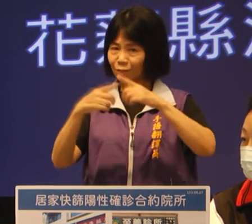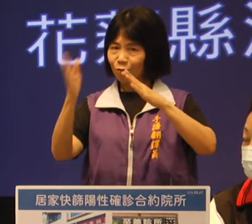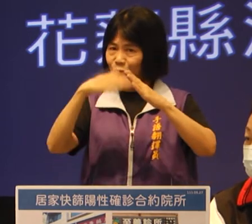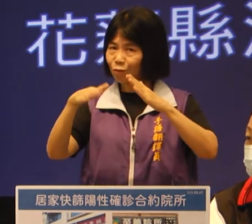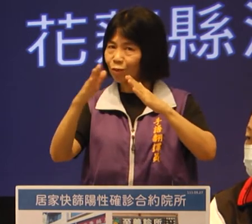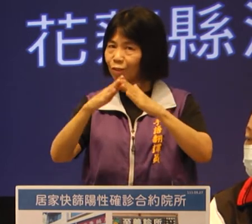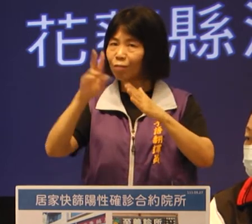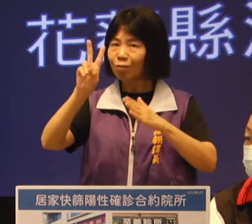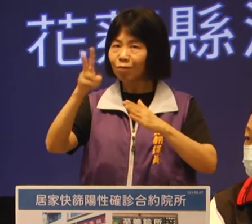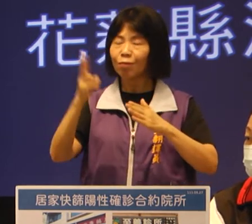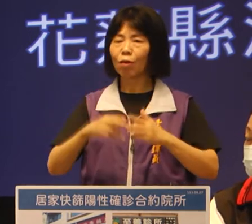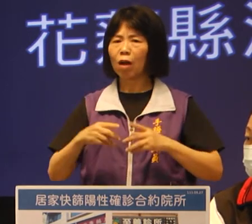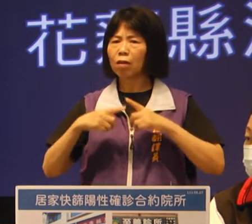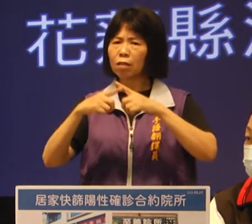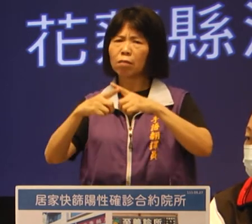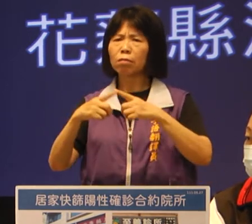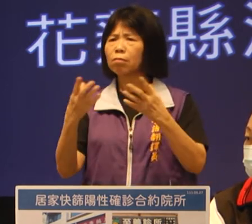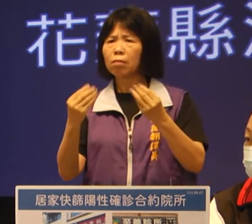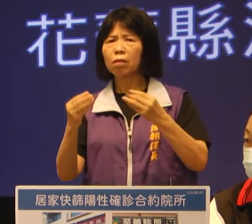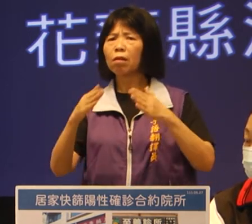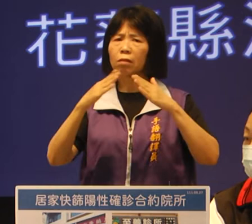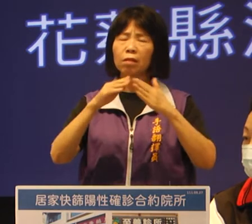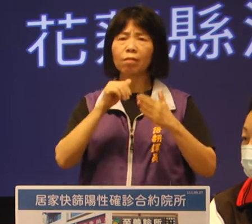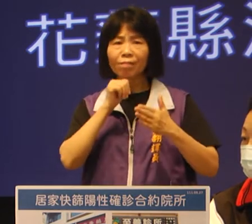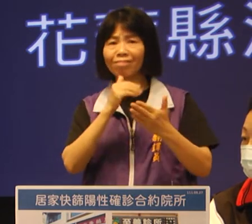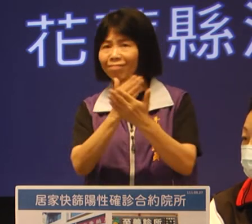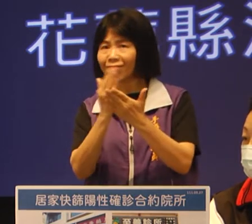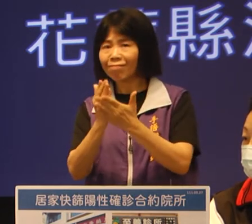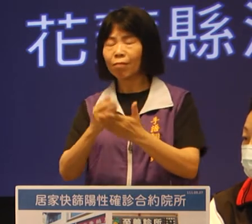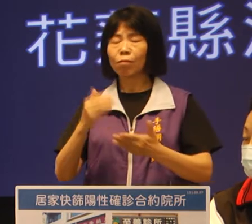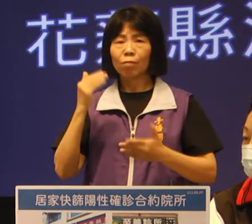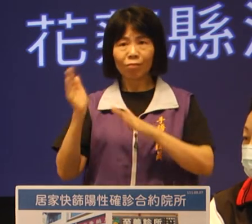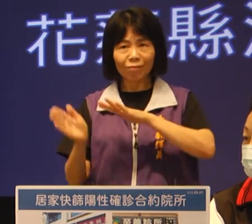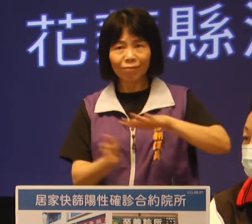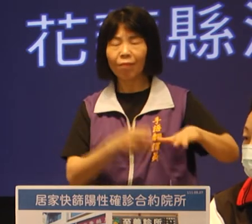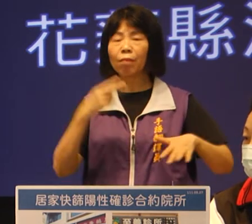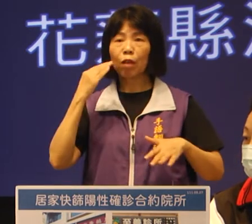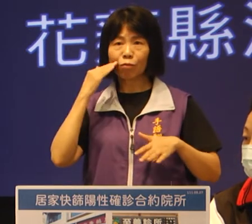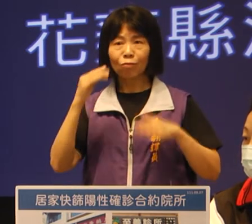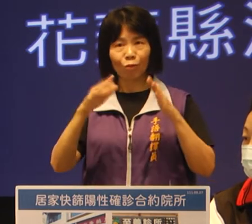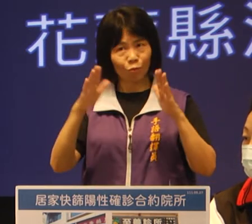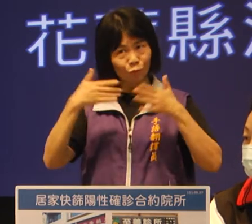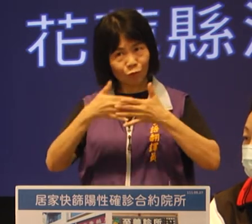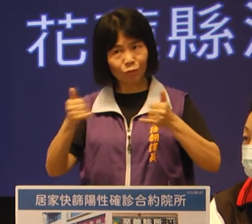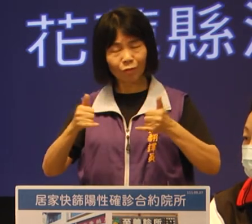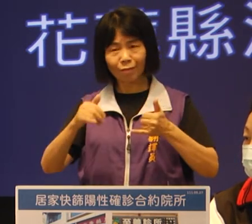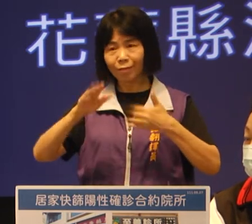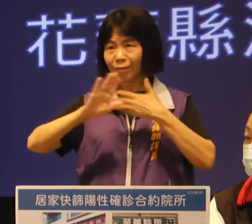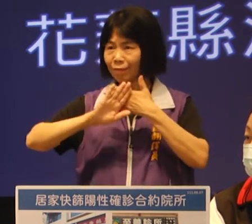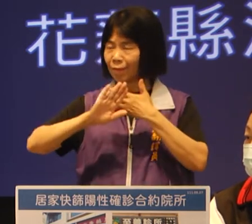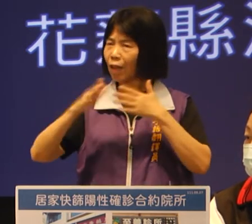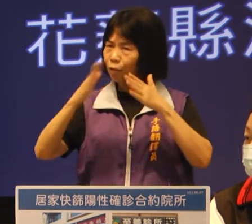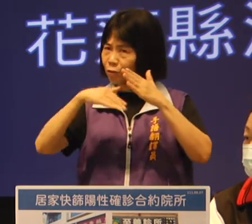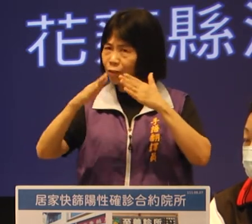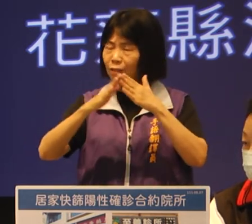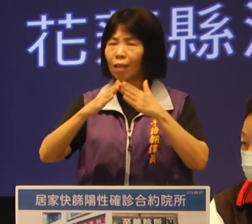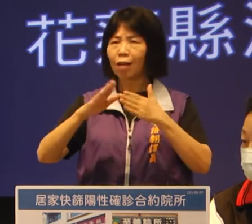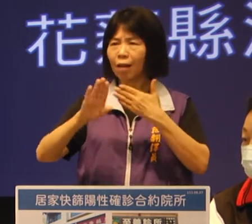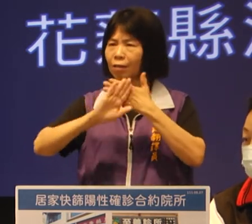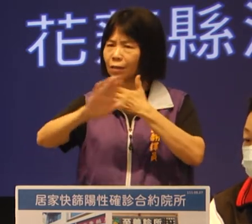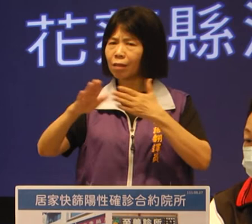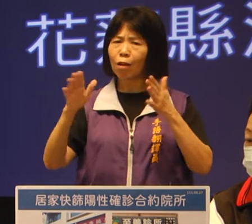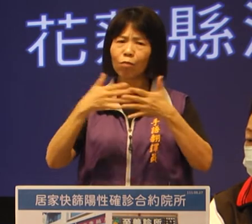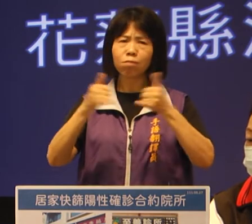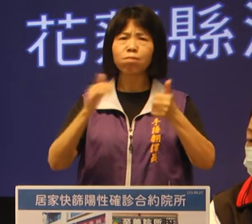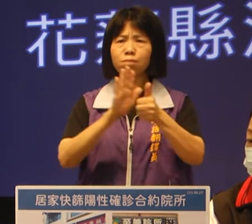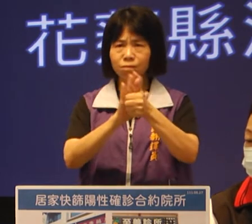生或者是未到校经济弱势的学生之外，如果呢我们学校还有其他需要协助的一个孩